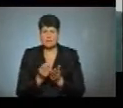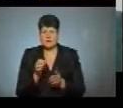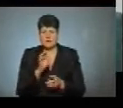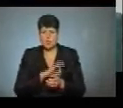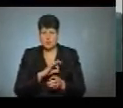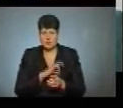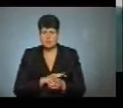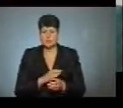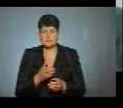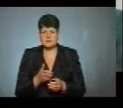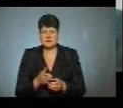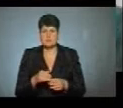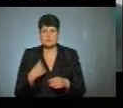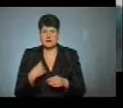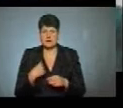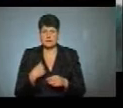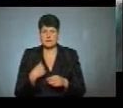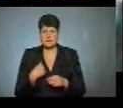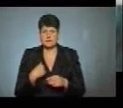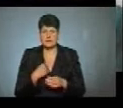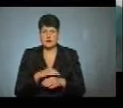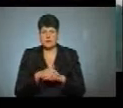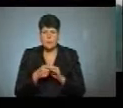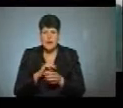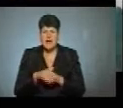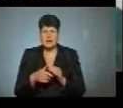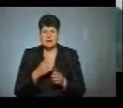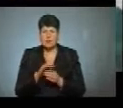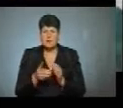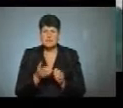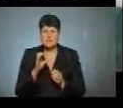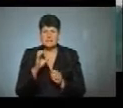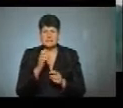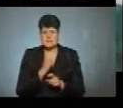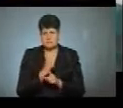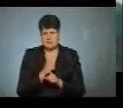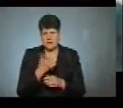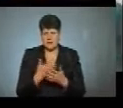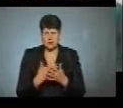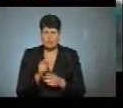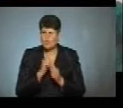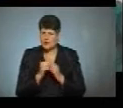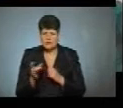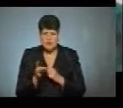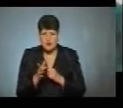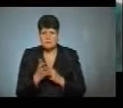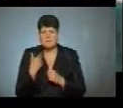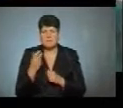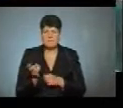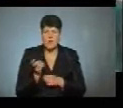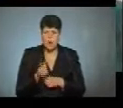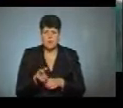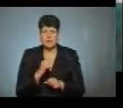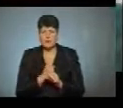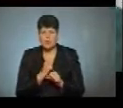сакральний посуд, ми управляємо спіртовим розчином кожного разу, тому що все-таки ми приходимо на